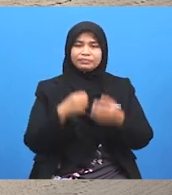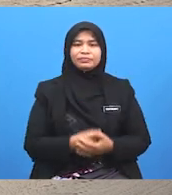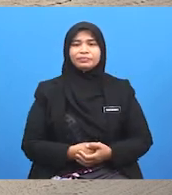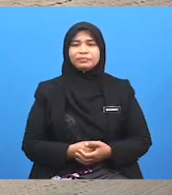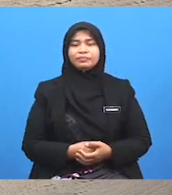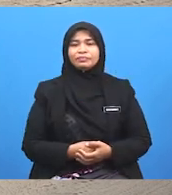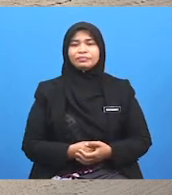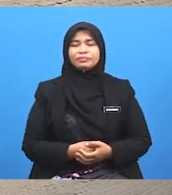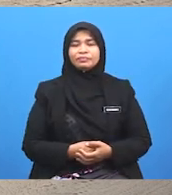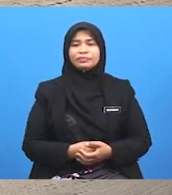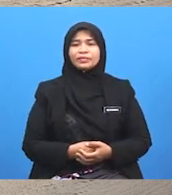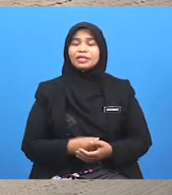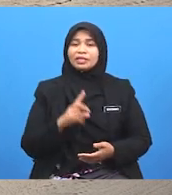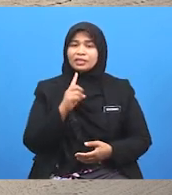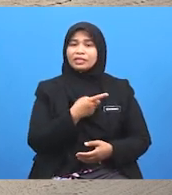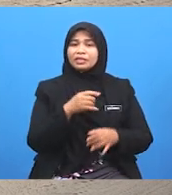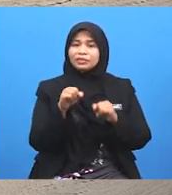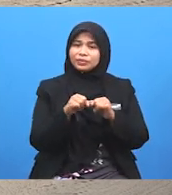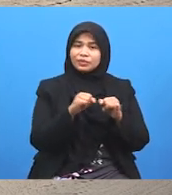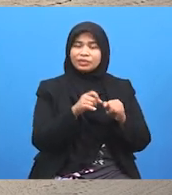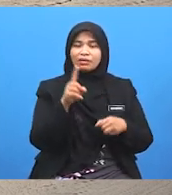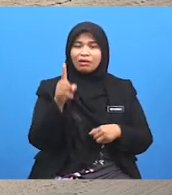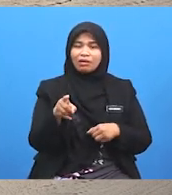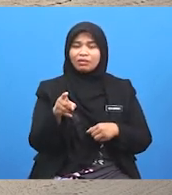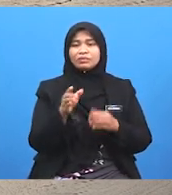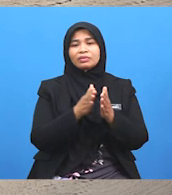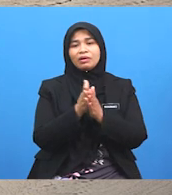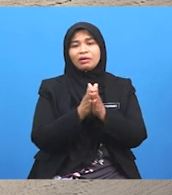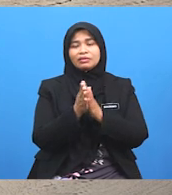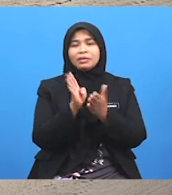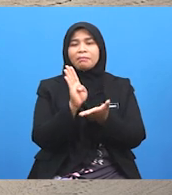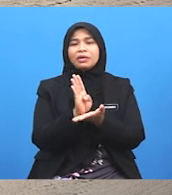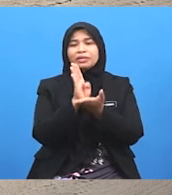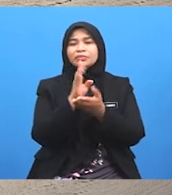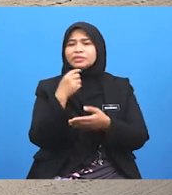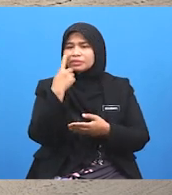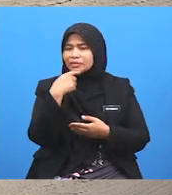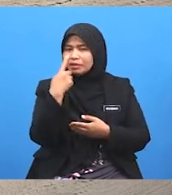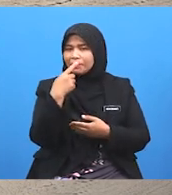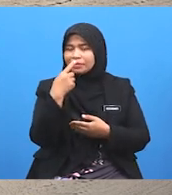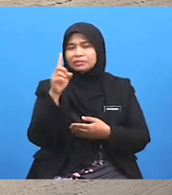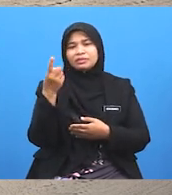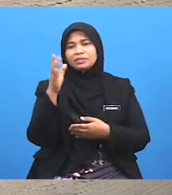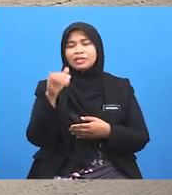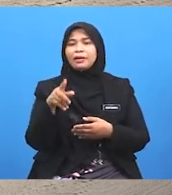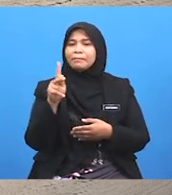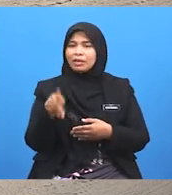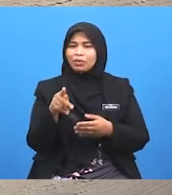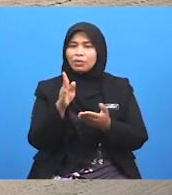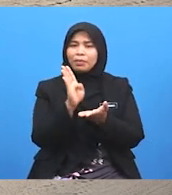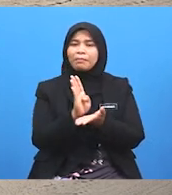Betul, Mira. Kita juga harus rajin membantu sesiapa sahaja yang memerlukan